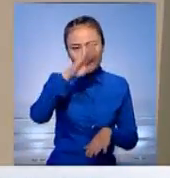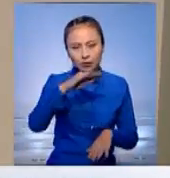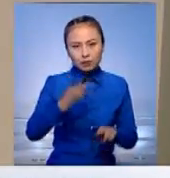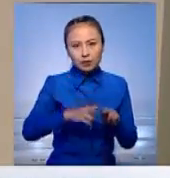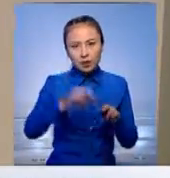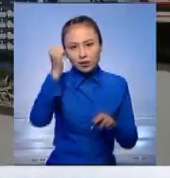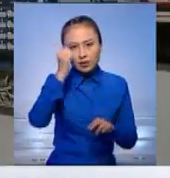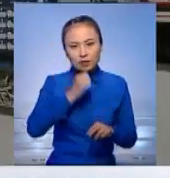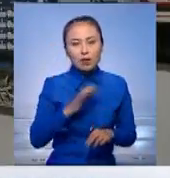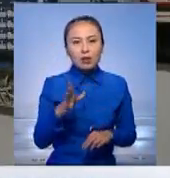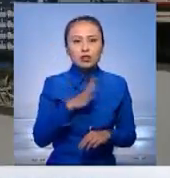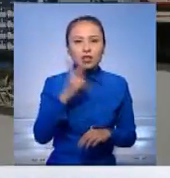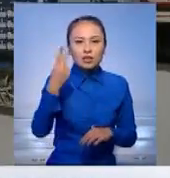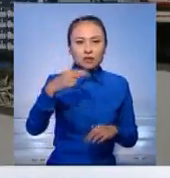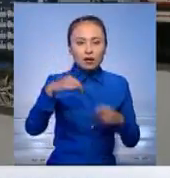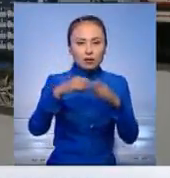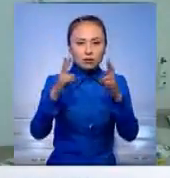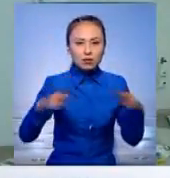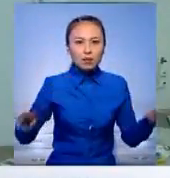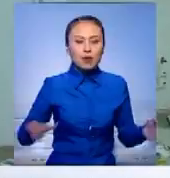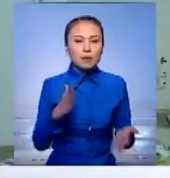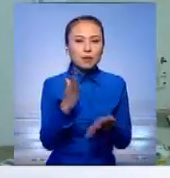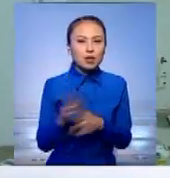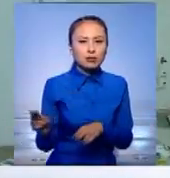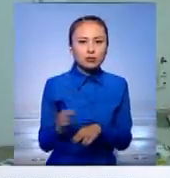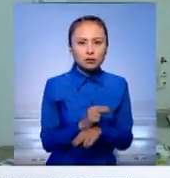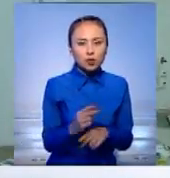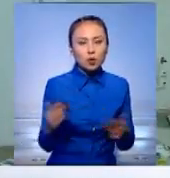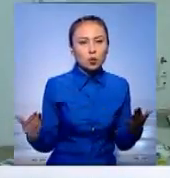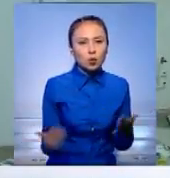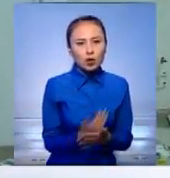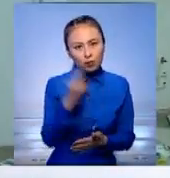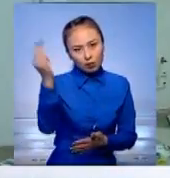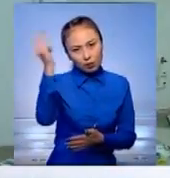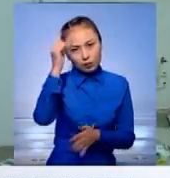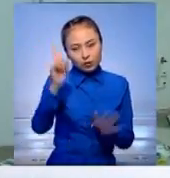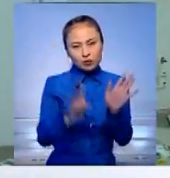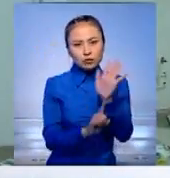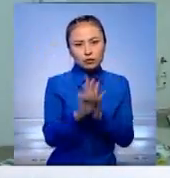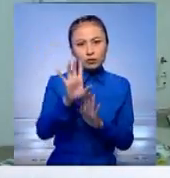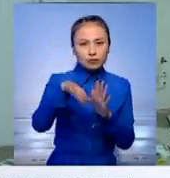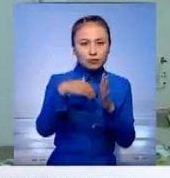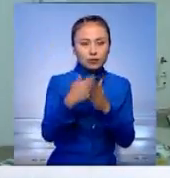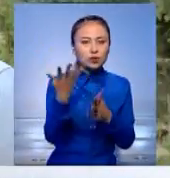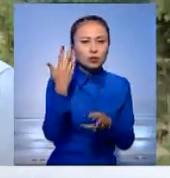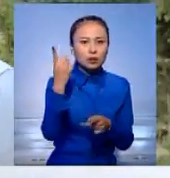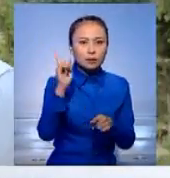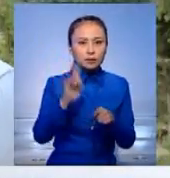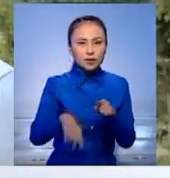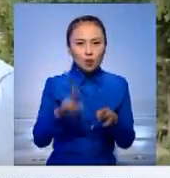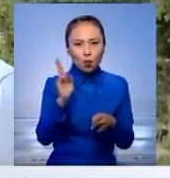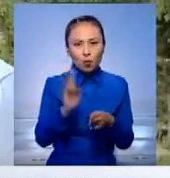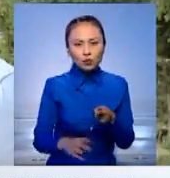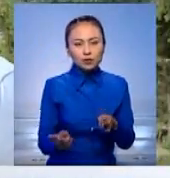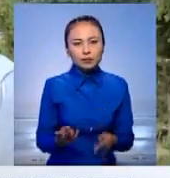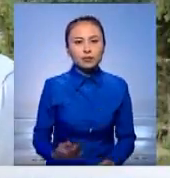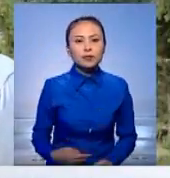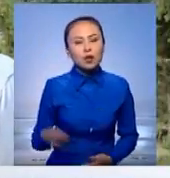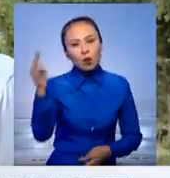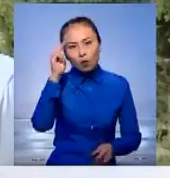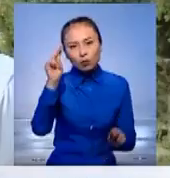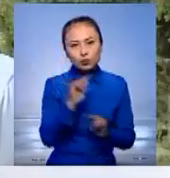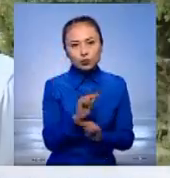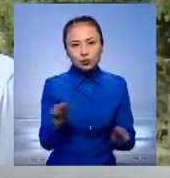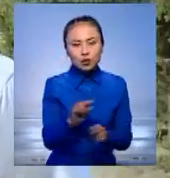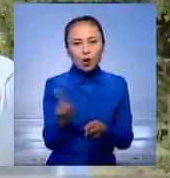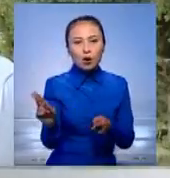20 ғимаратта күрделі жөндеу жұмыстары аяқталды. Қалғаны жаңа оқу жылы басталғанға дейін бітірілуі тиіс. Контроль за ходом работы. Білім беру